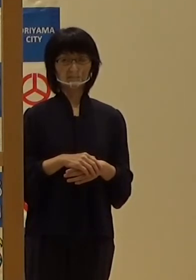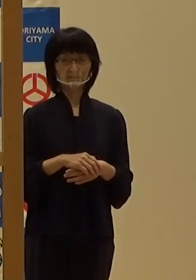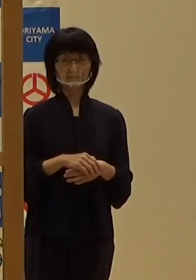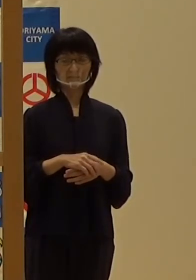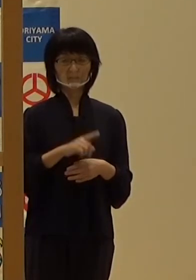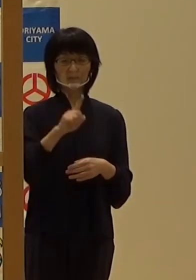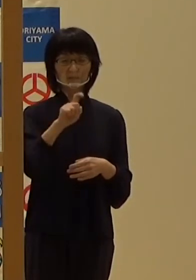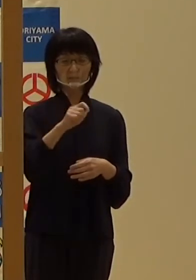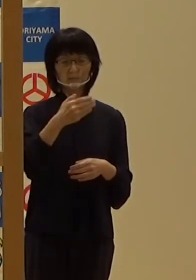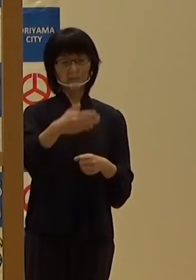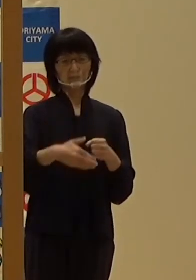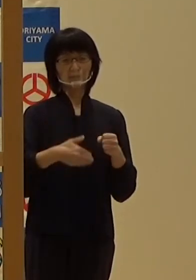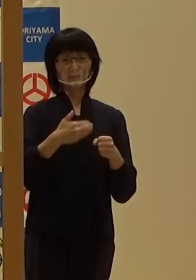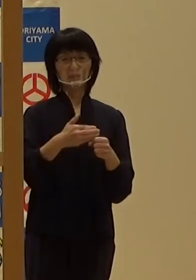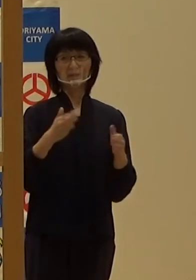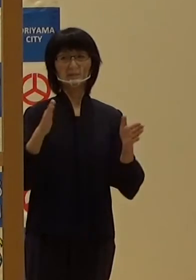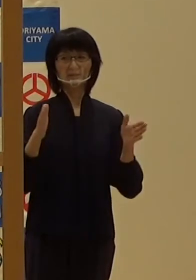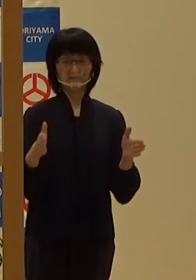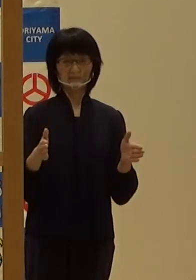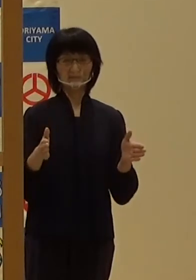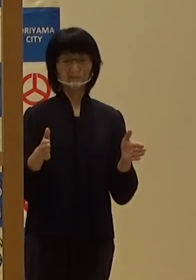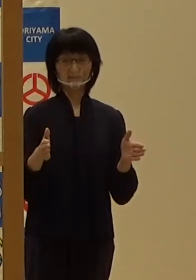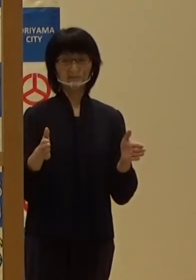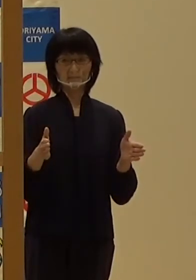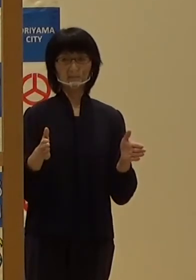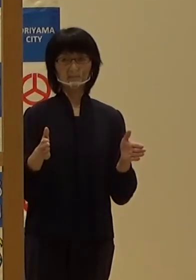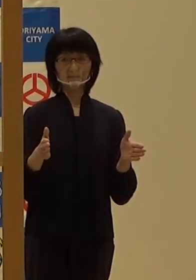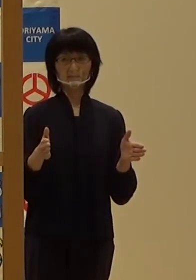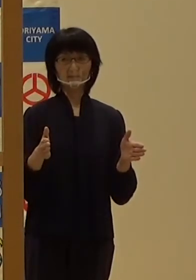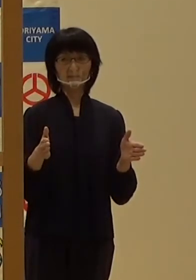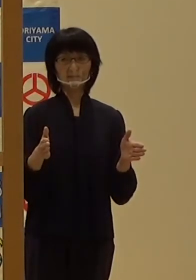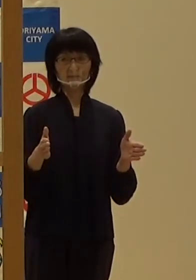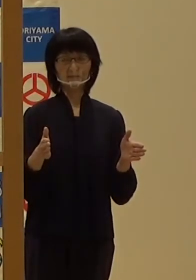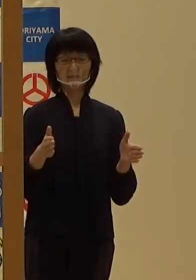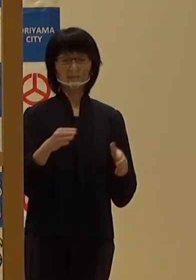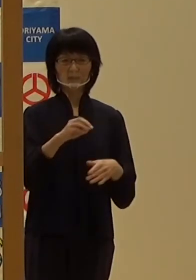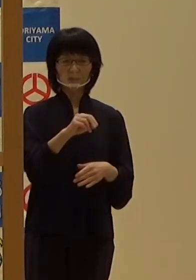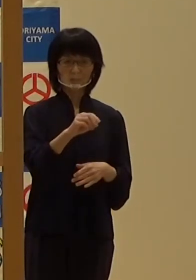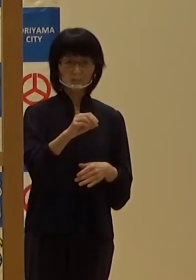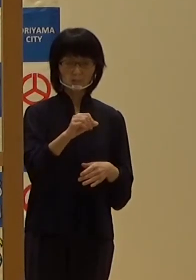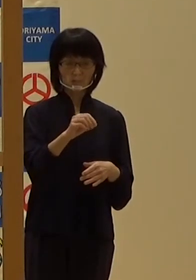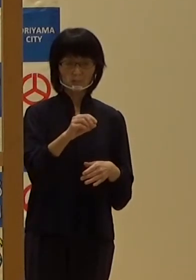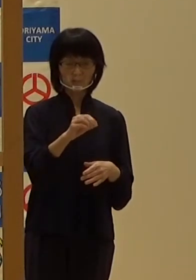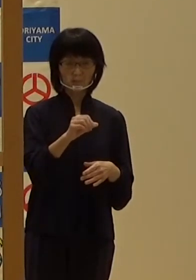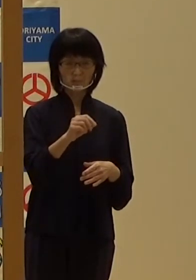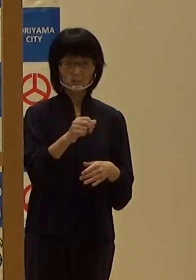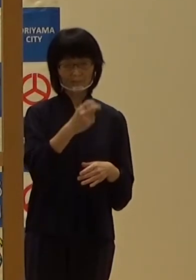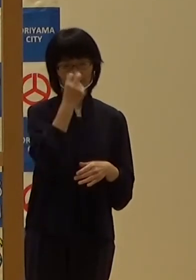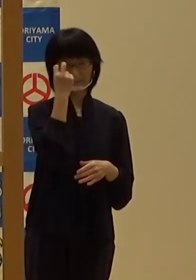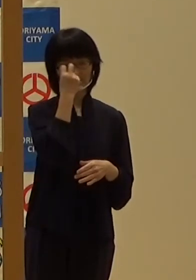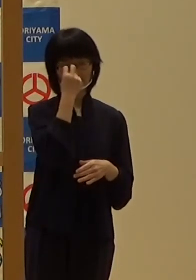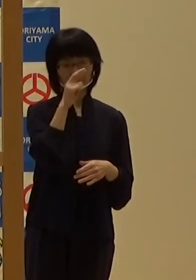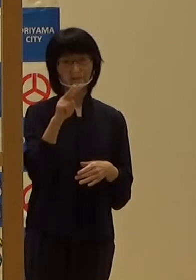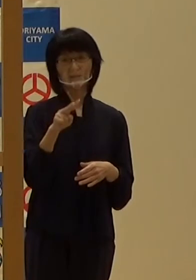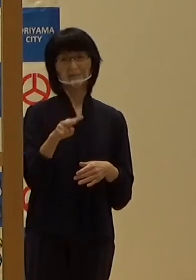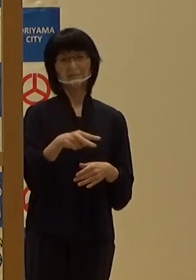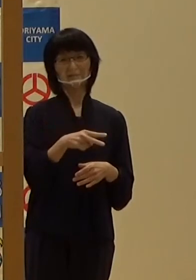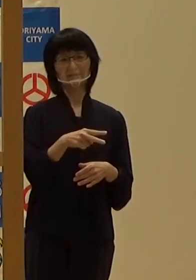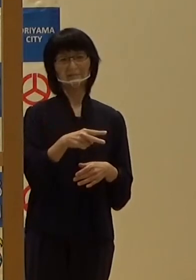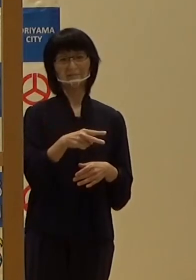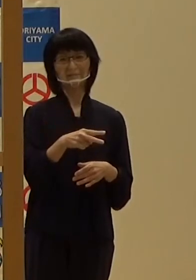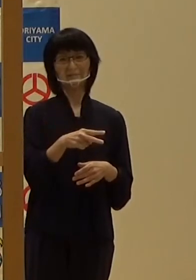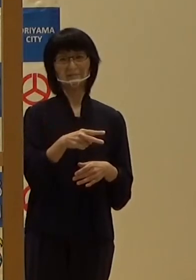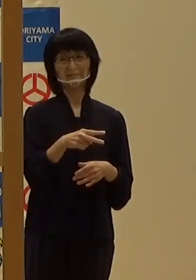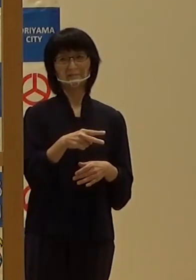19年間で市の一等地を独占的に管理運営する権利を手に入れるわけですから、